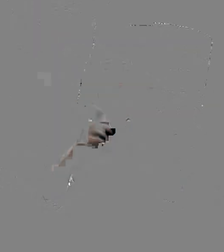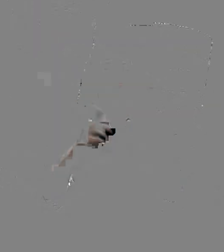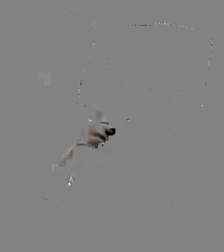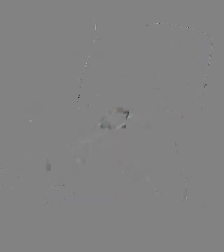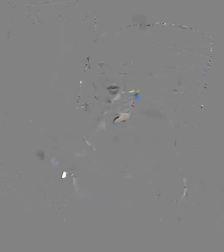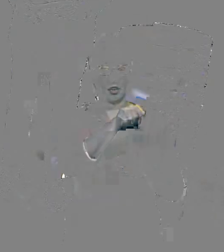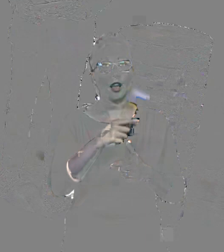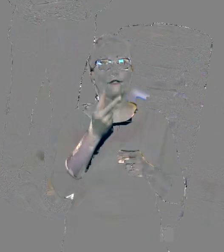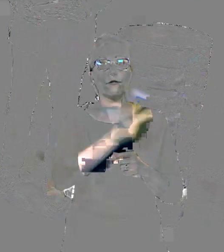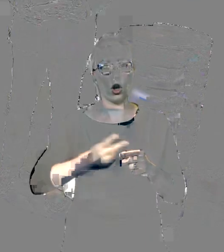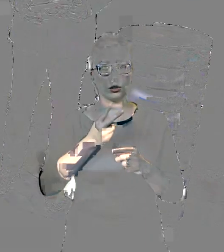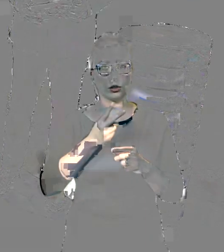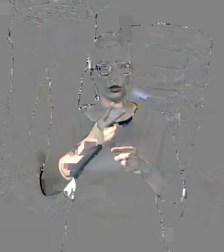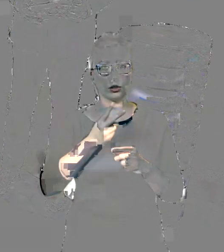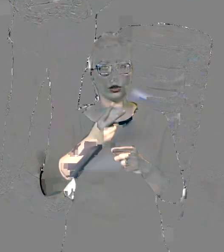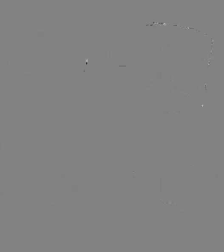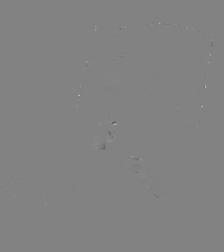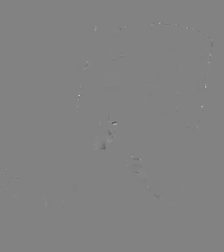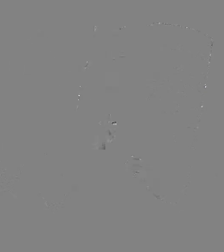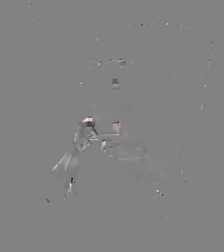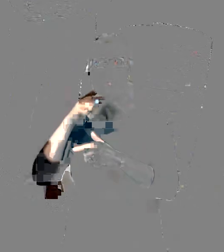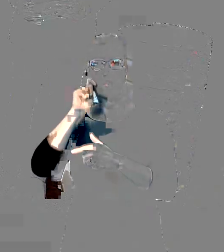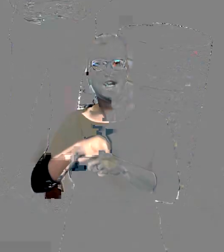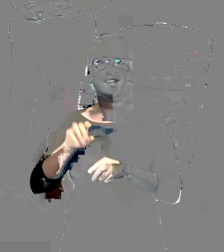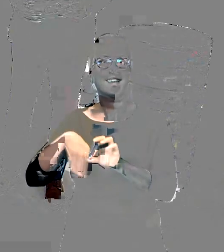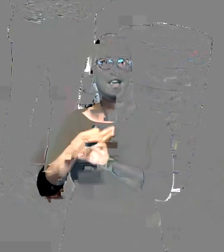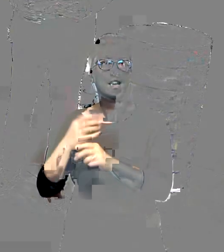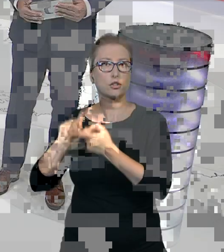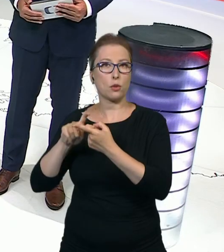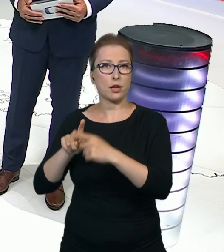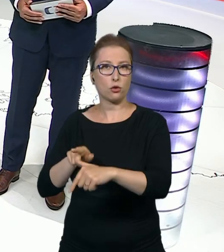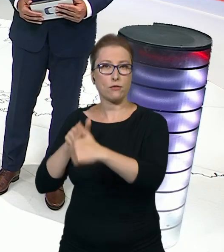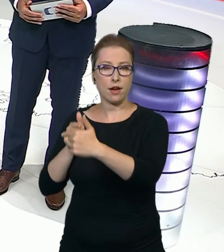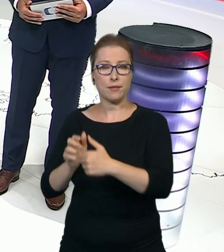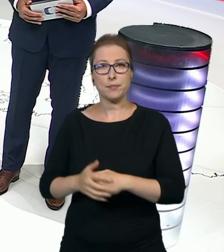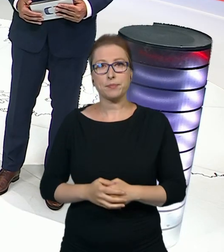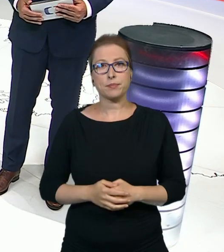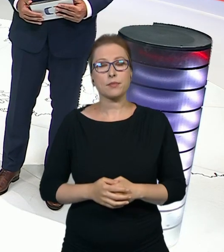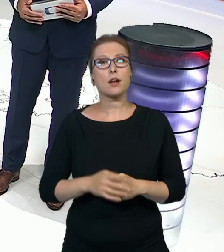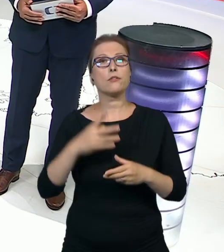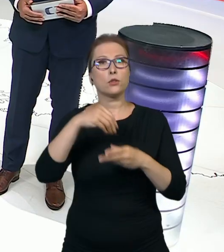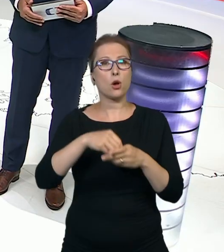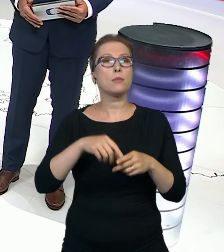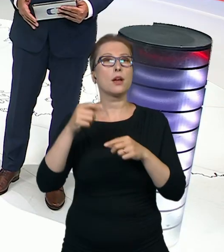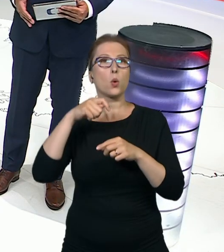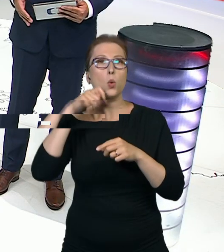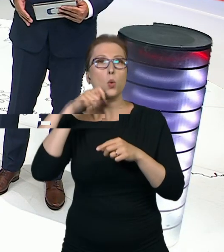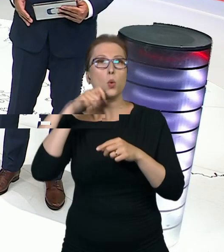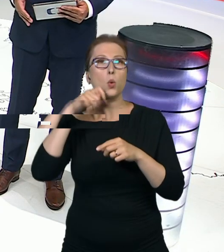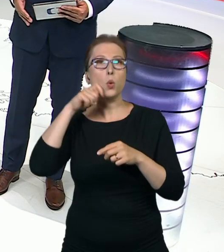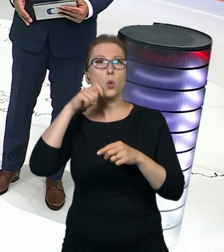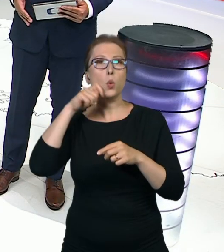reportáže bohu milé ml máme Darius Tomatovou bohu milé dvoustranné jednání aliance s Ukrajinou